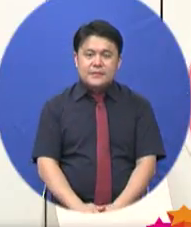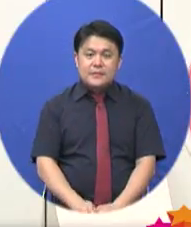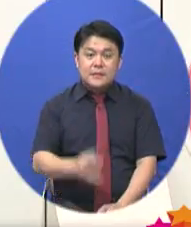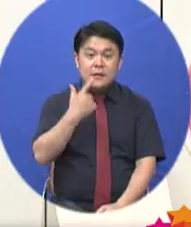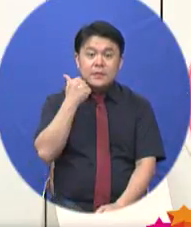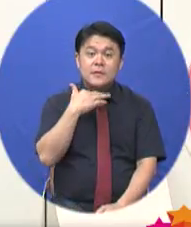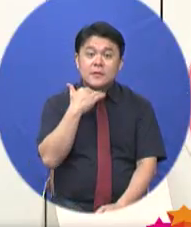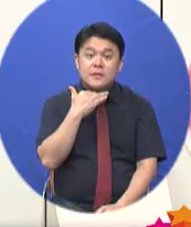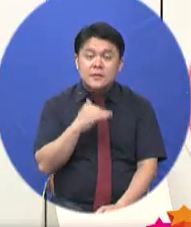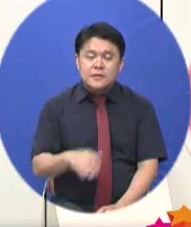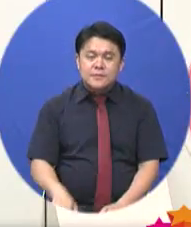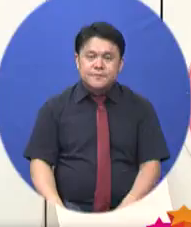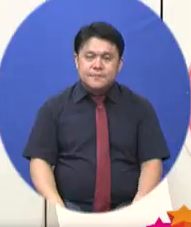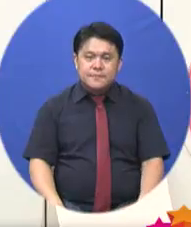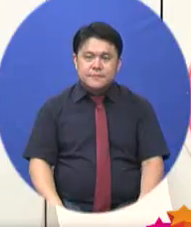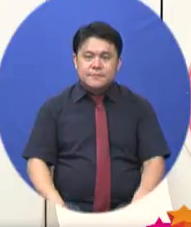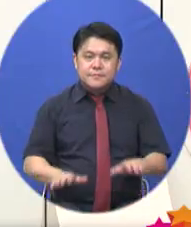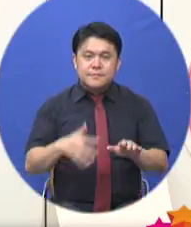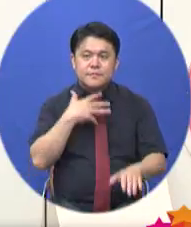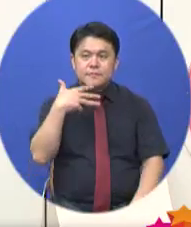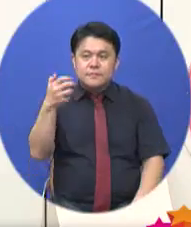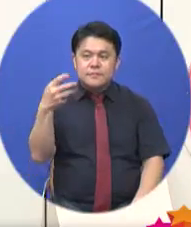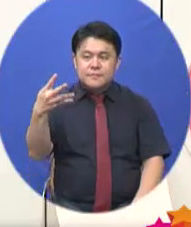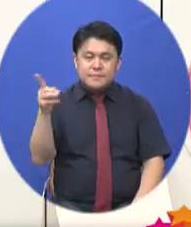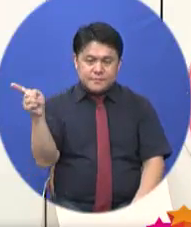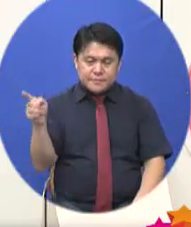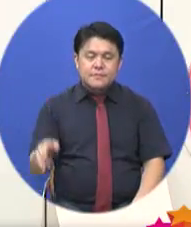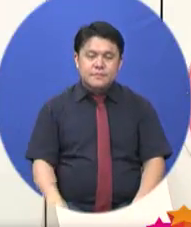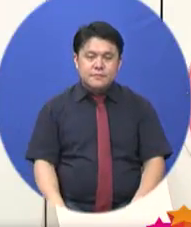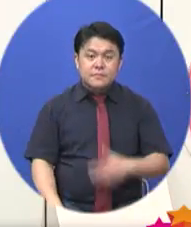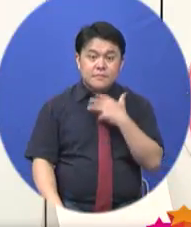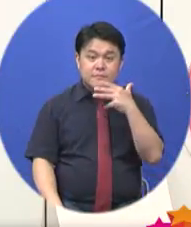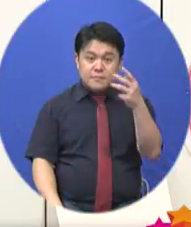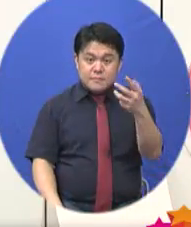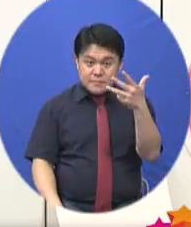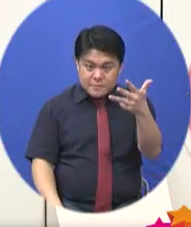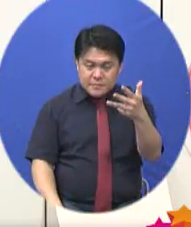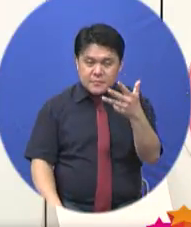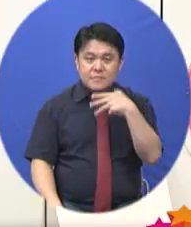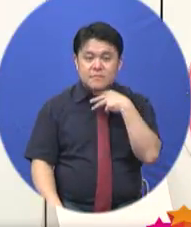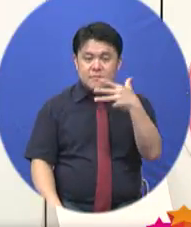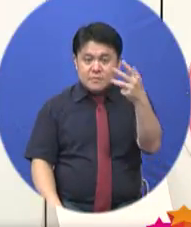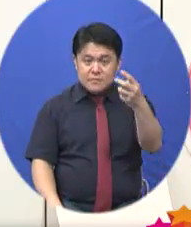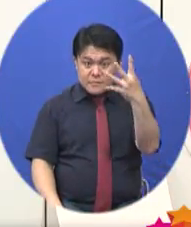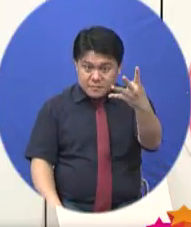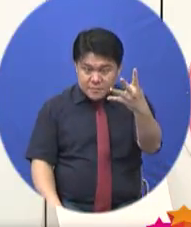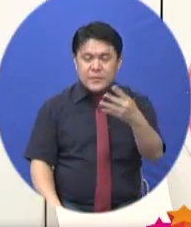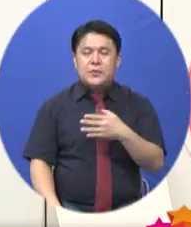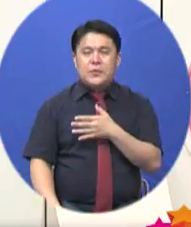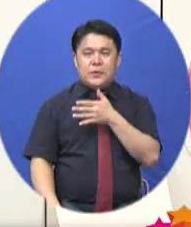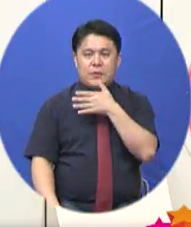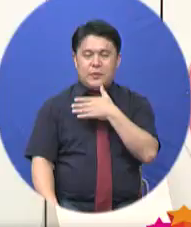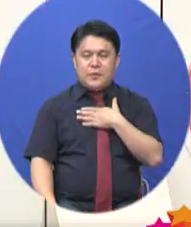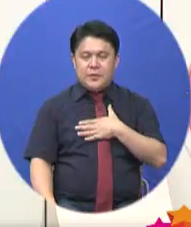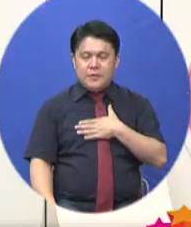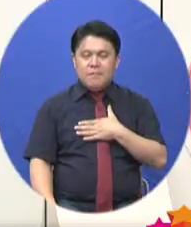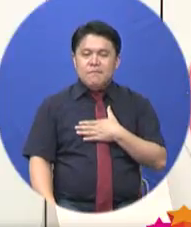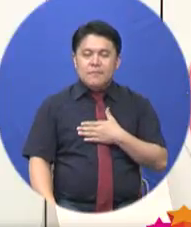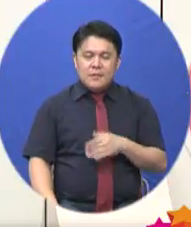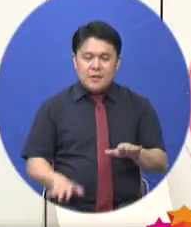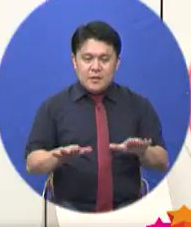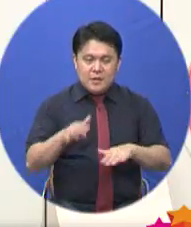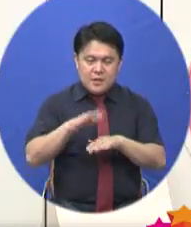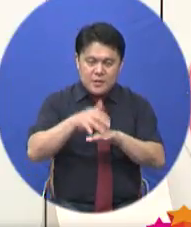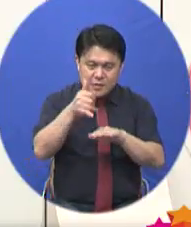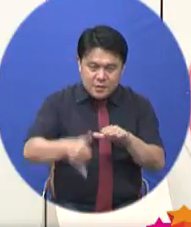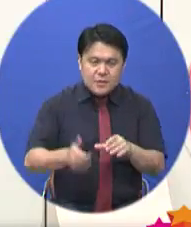아버님 연세가 어떻게 되셨는데요? 지금 84입니다. 84? 예. 아, 그러시군요. 지금도 농사